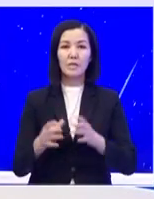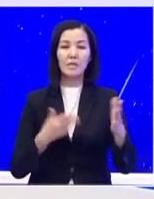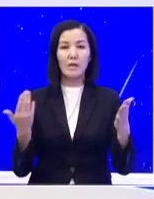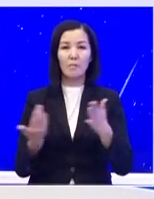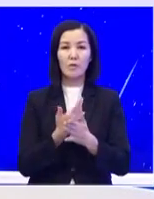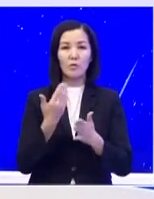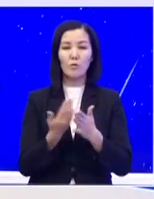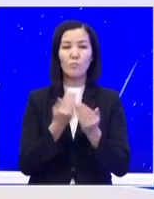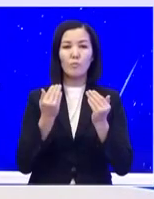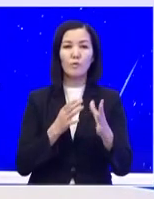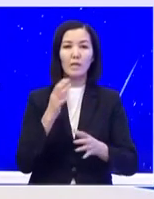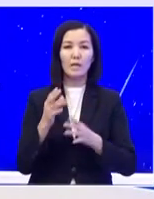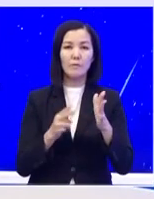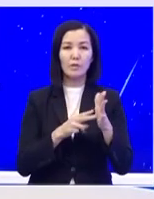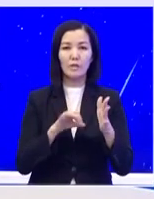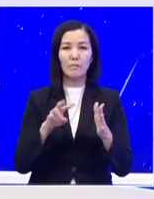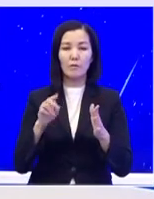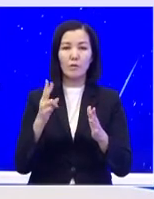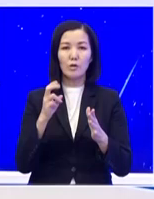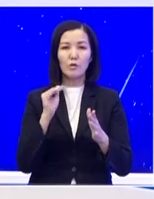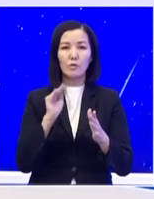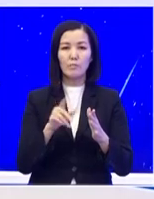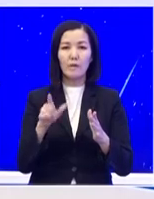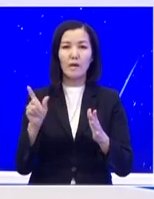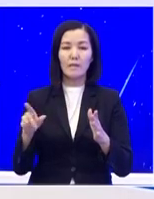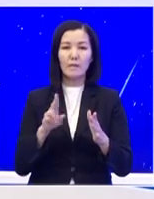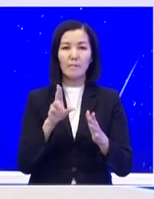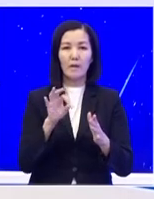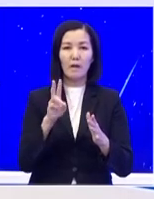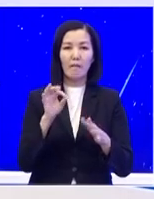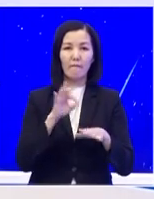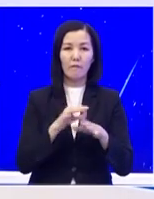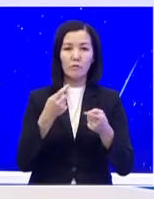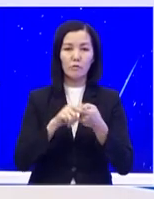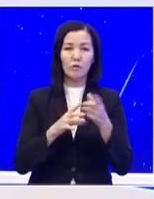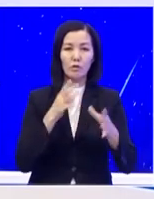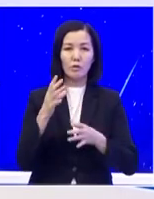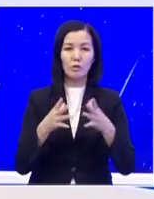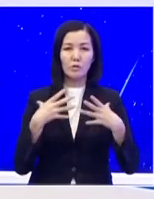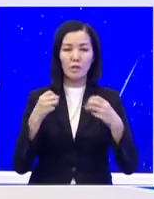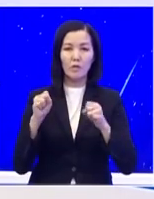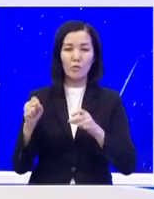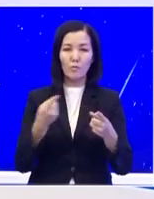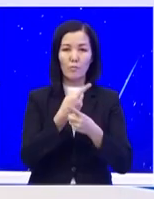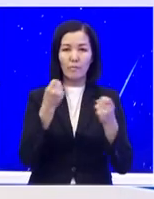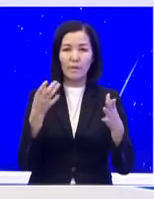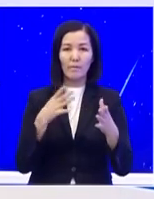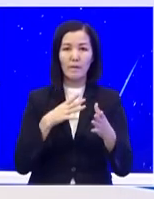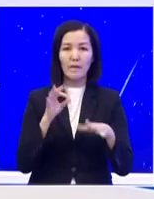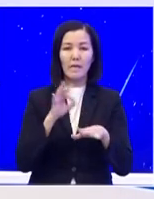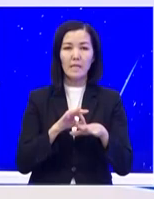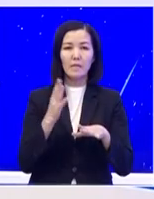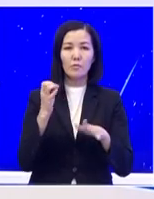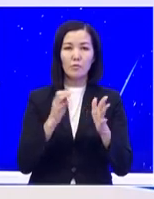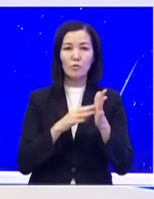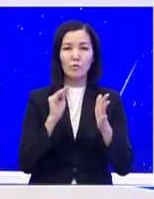Шартарапқа шолу, бүгінде әлемде 7 миллион 200 мың аса адам коронавирус шықтырған. Дүниежүлік денсаулық сақтау ұйымының мәліметіне сүйенсек,